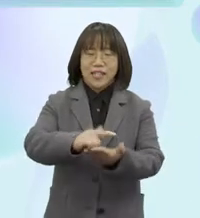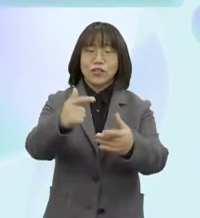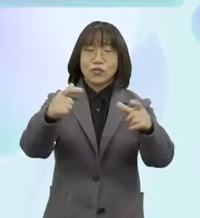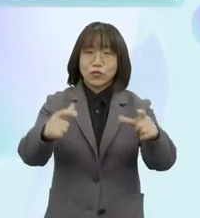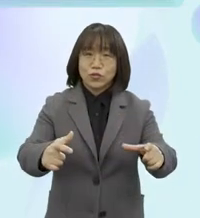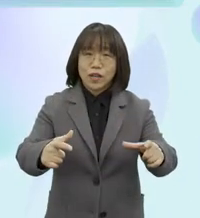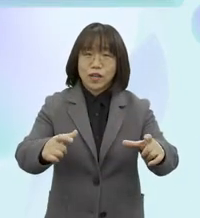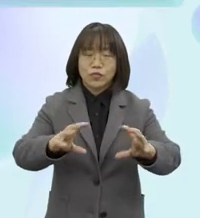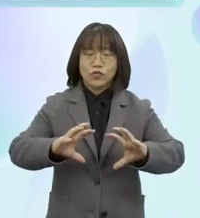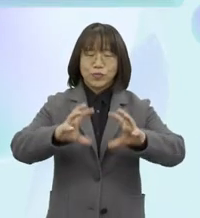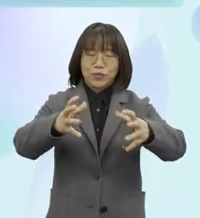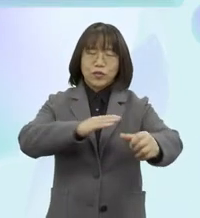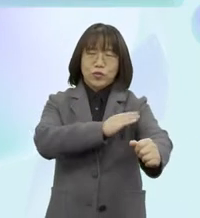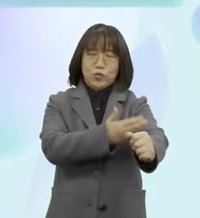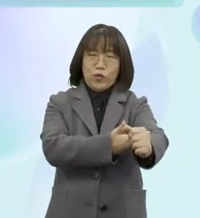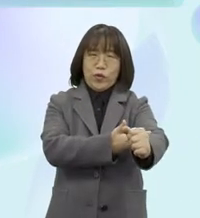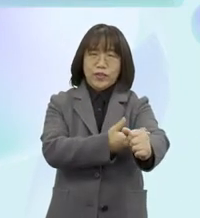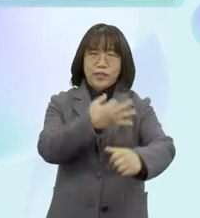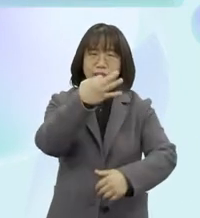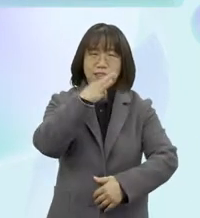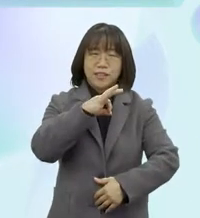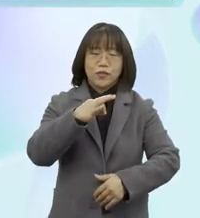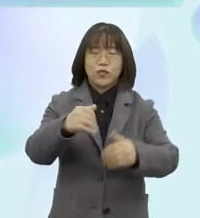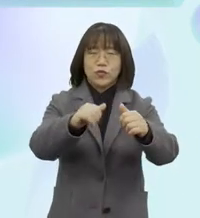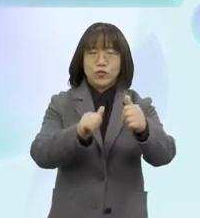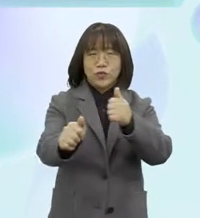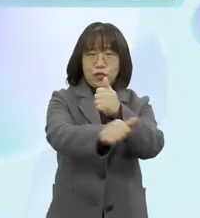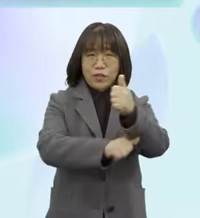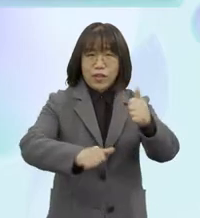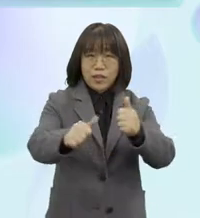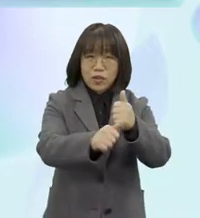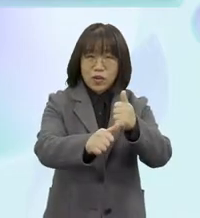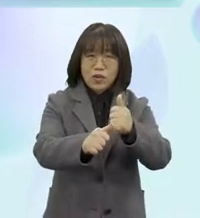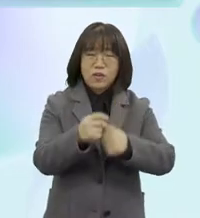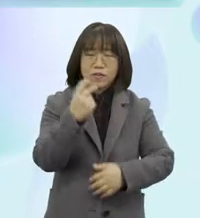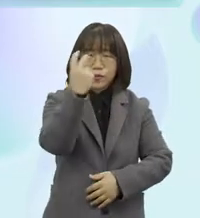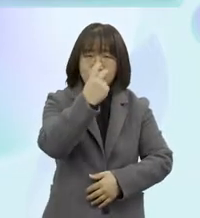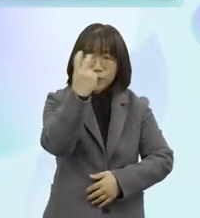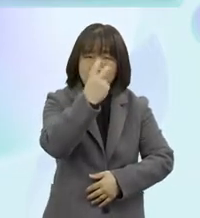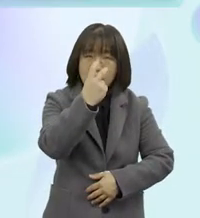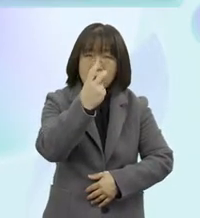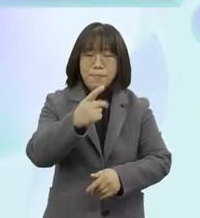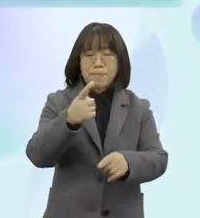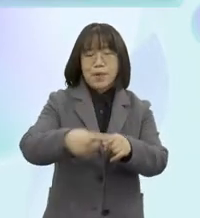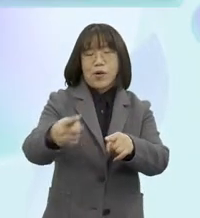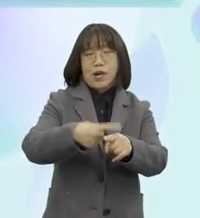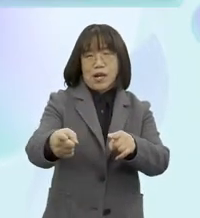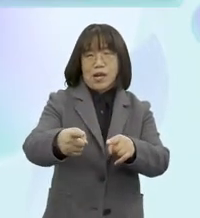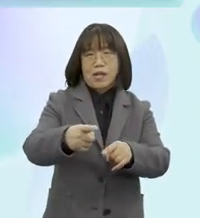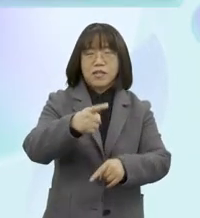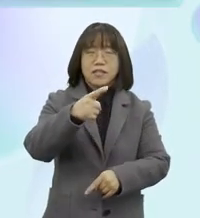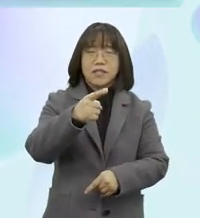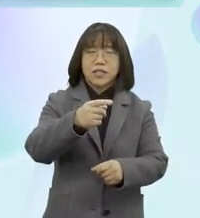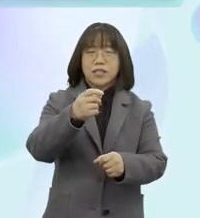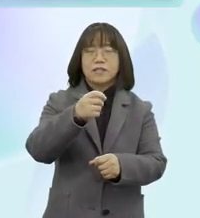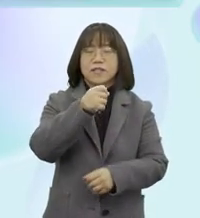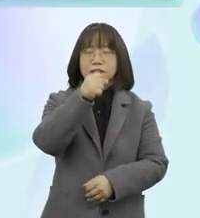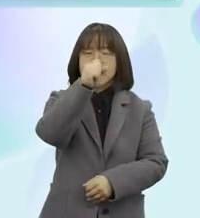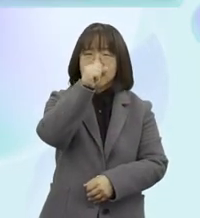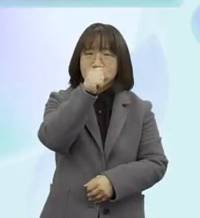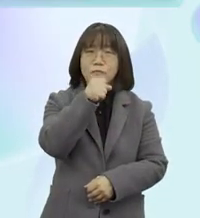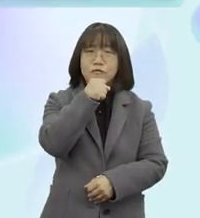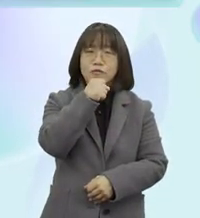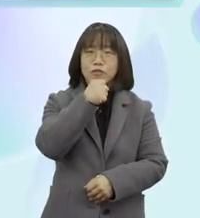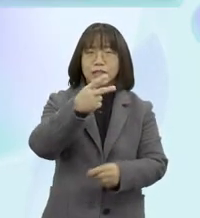국민권익위원회가 실시한 2020년 공공기관 부패방지 시책 평가 에서 이 등급을 획득하며 우수 기관으로